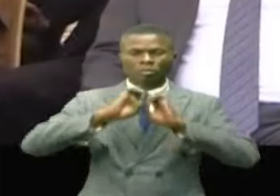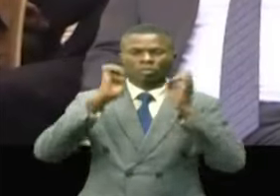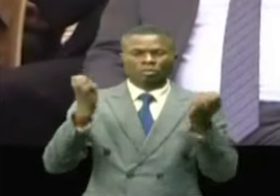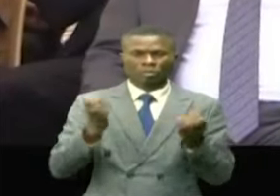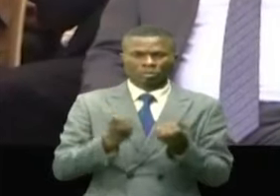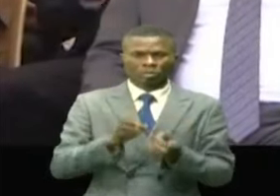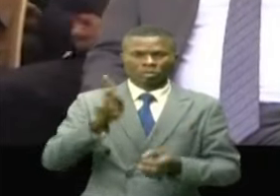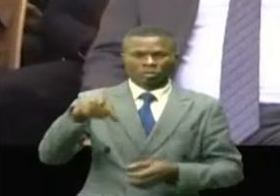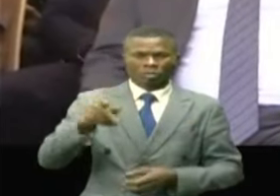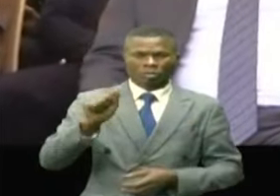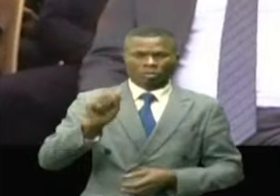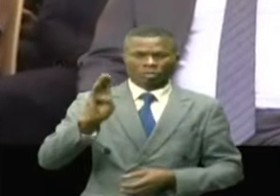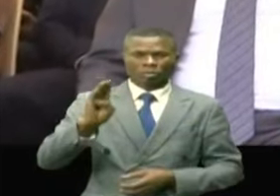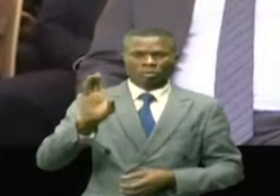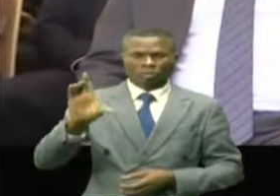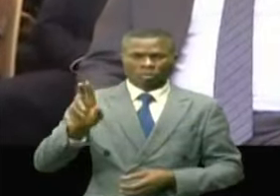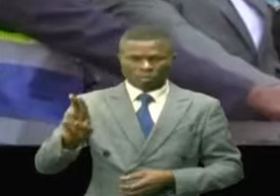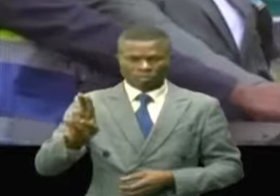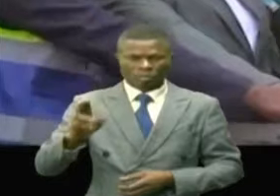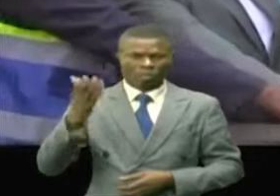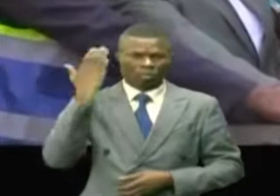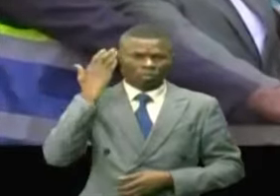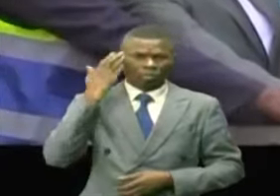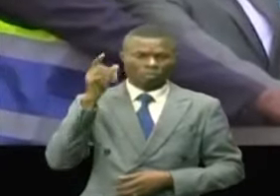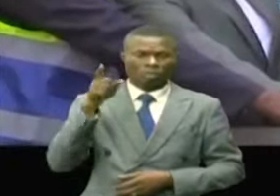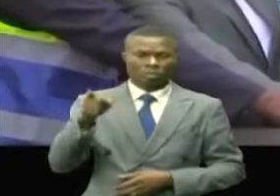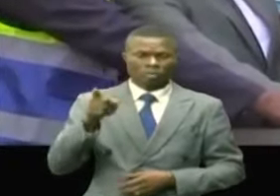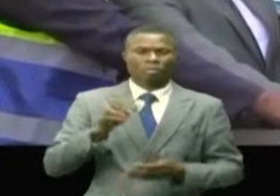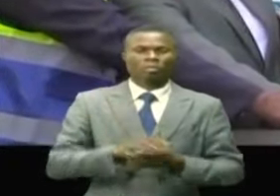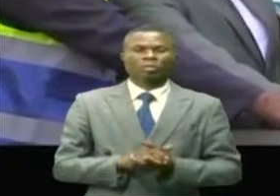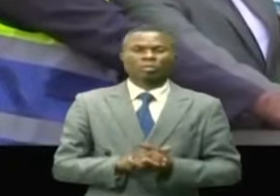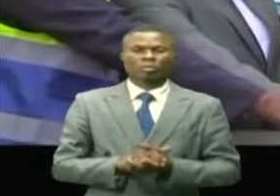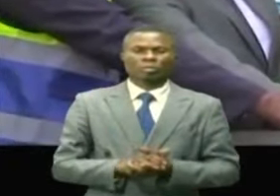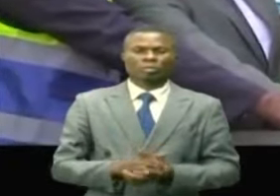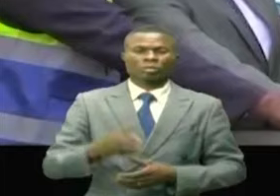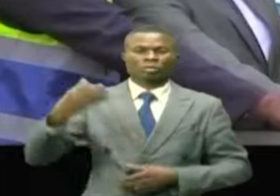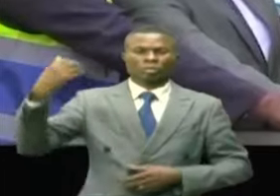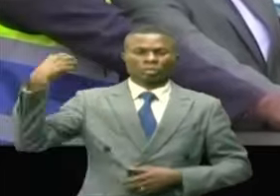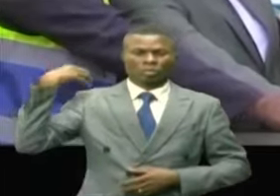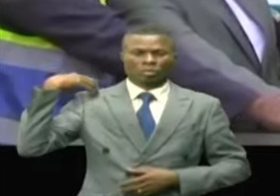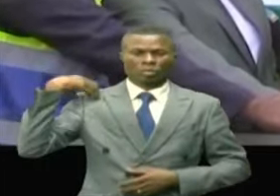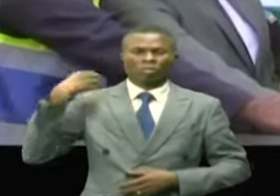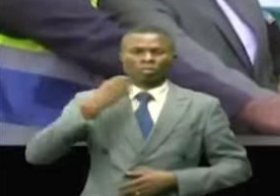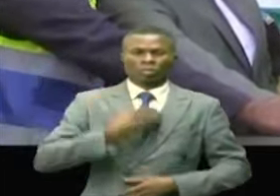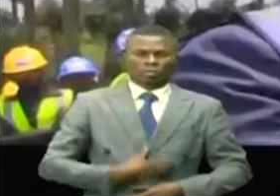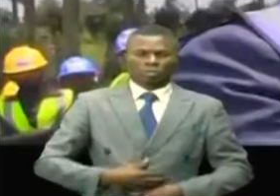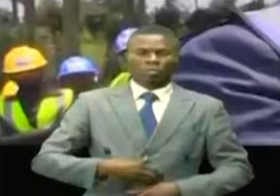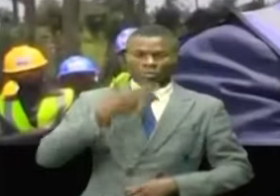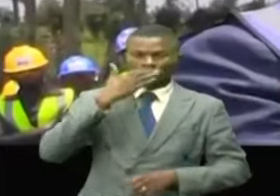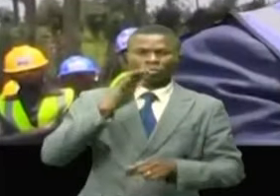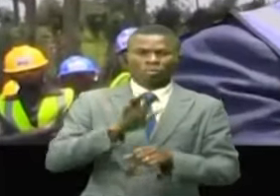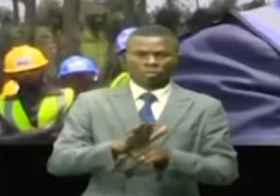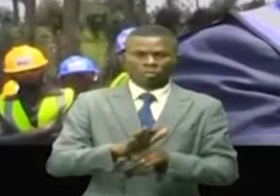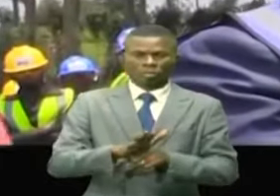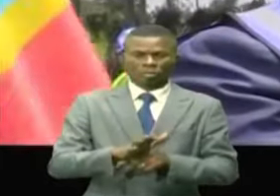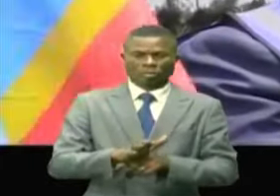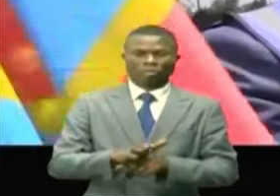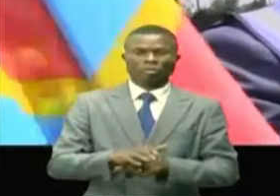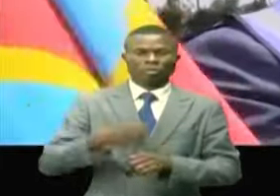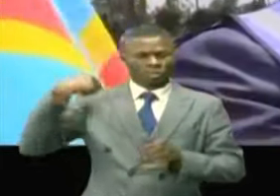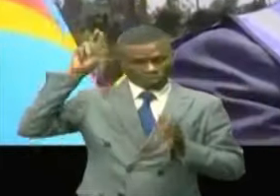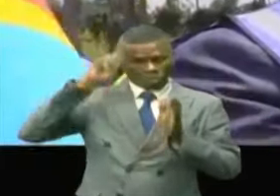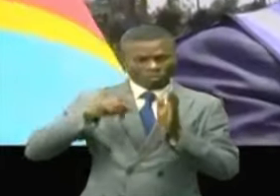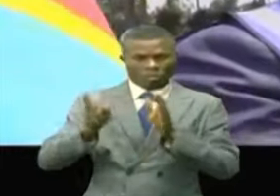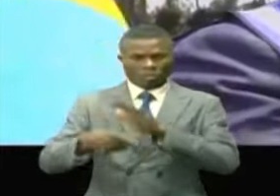pabou SARL monsieur Bahati shamamba mou des roi maître Christian wandoma rassure le gouvernement provincial